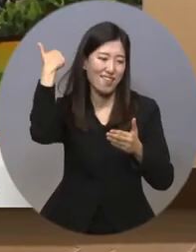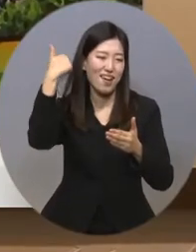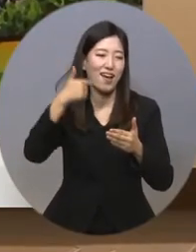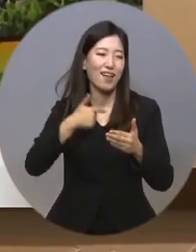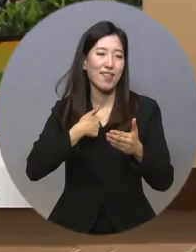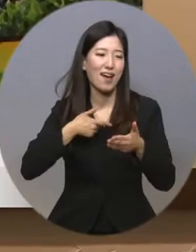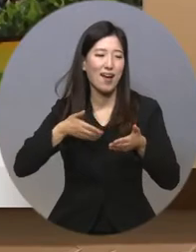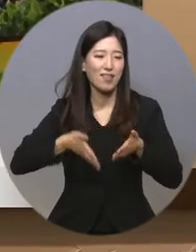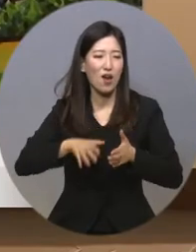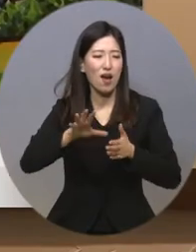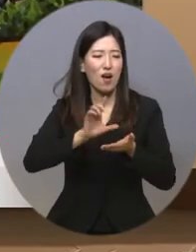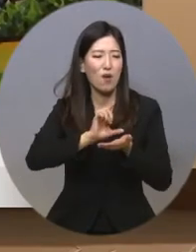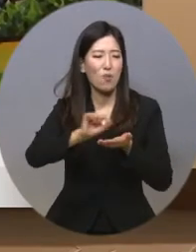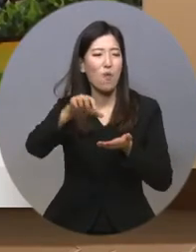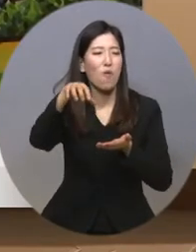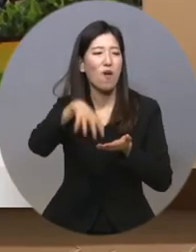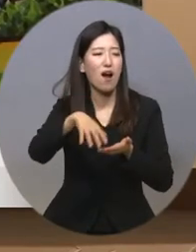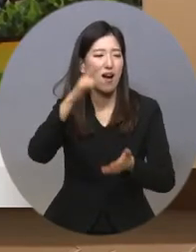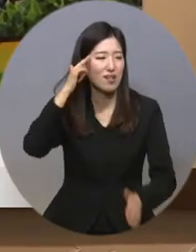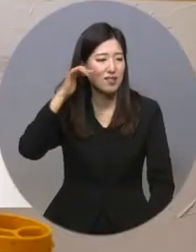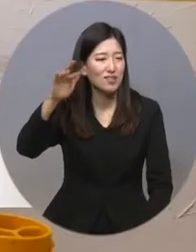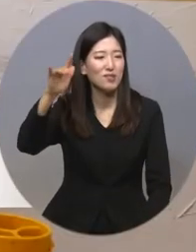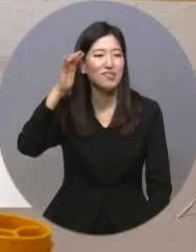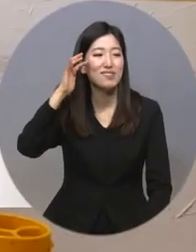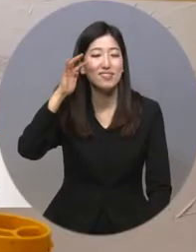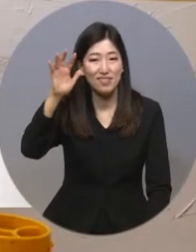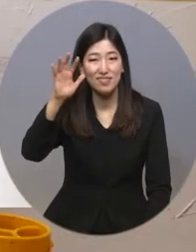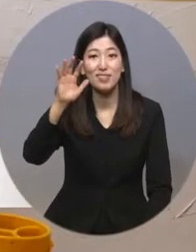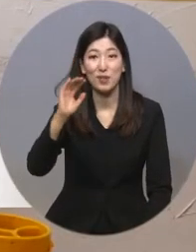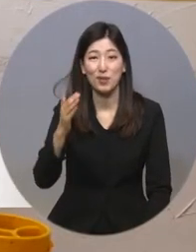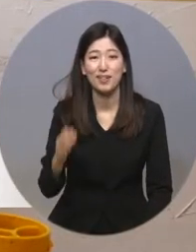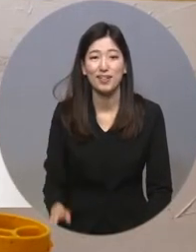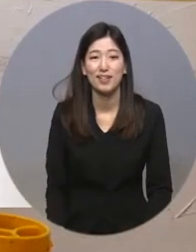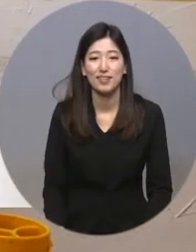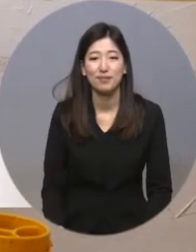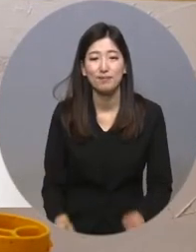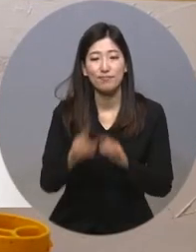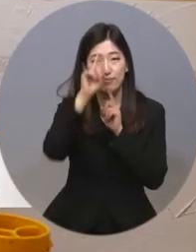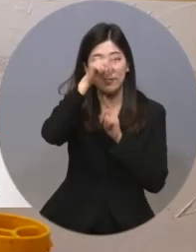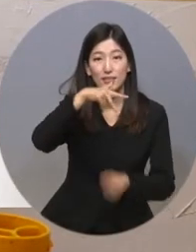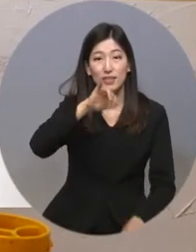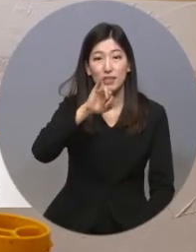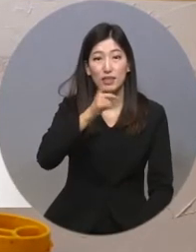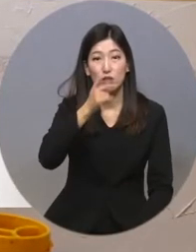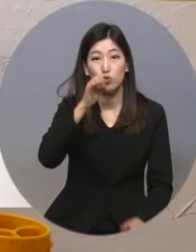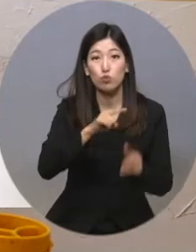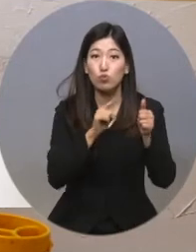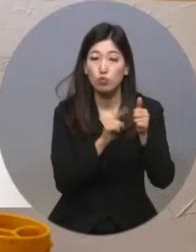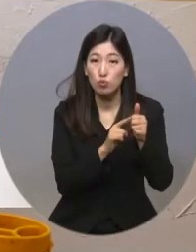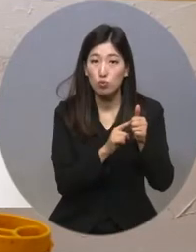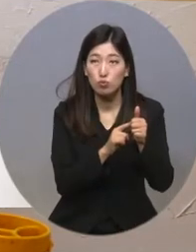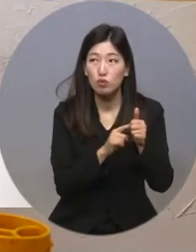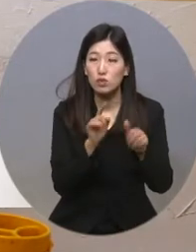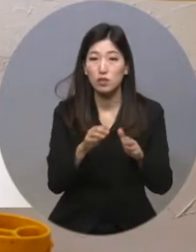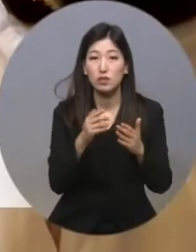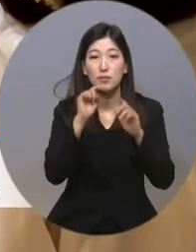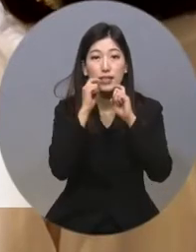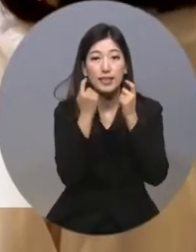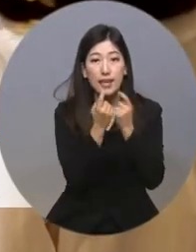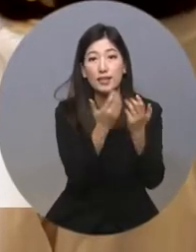물씬합니다. 21번째 개인전을 갖는 이진우의 연작 전시회는 작가가